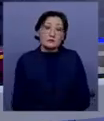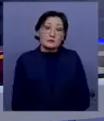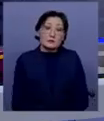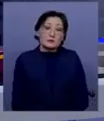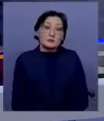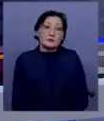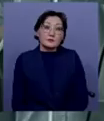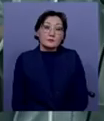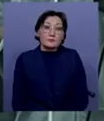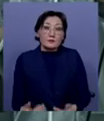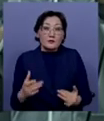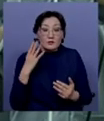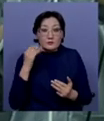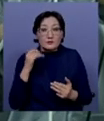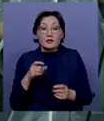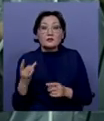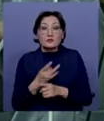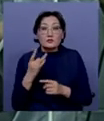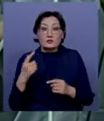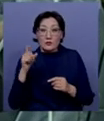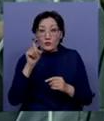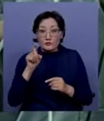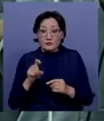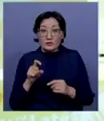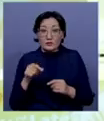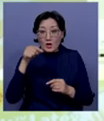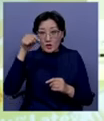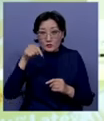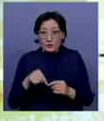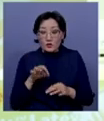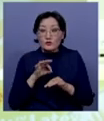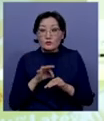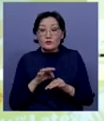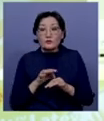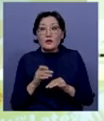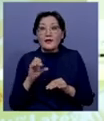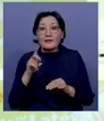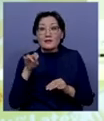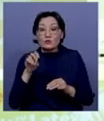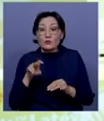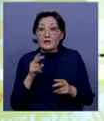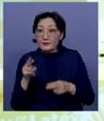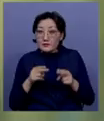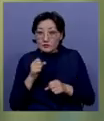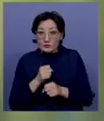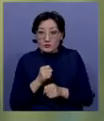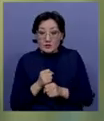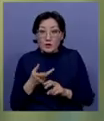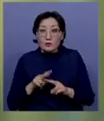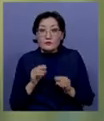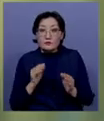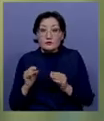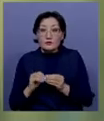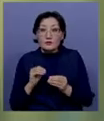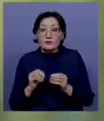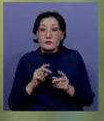баяндайды. Бүгін Алматыда алғаш рет омыртқа жотасы мен жылын жүйесі ауруларына эндоскопиялық операция жасалды. Оның әдеттегі